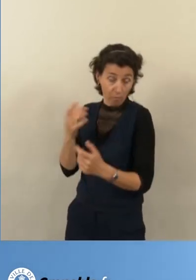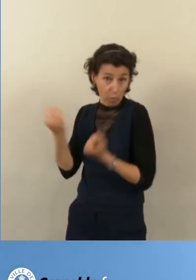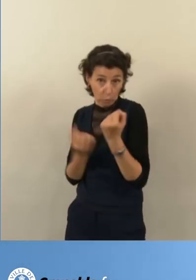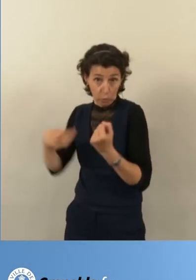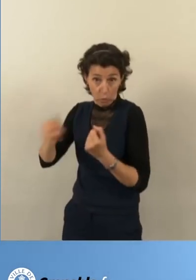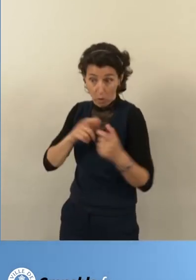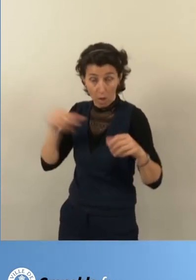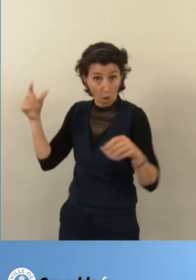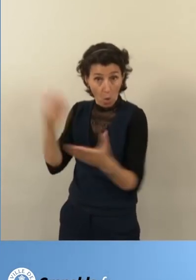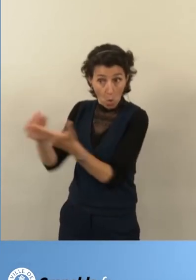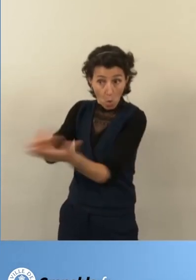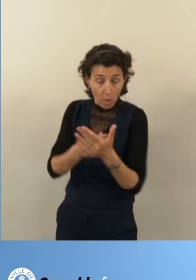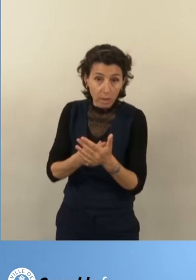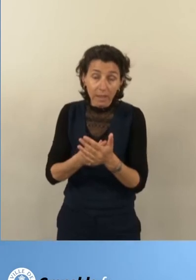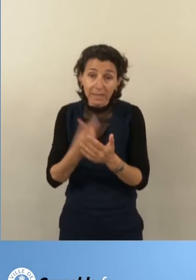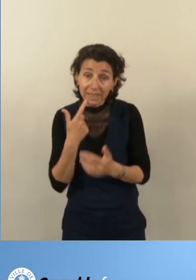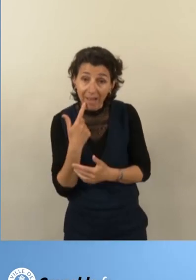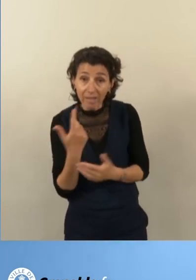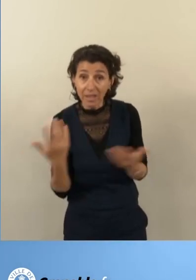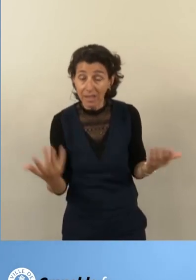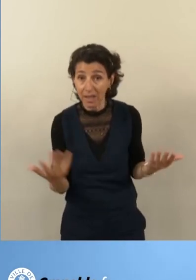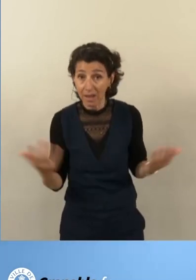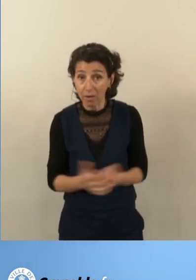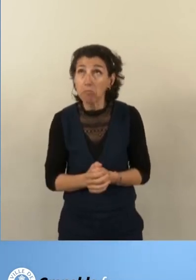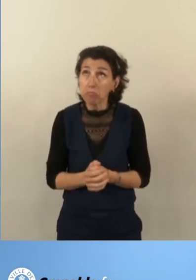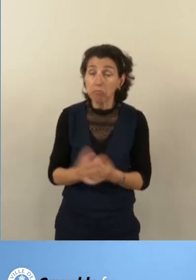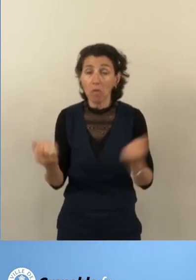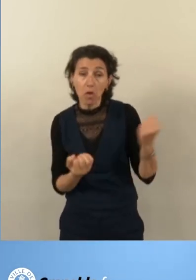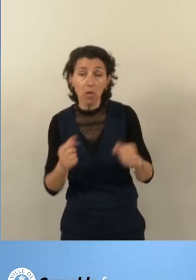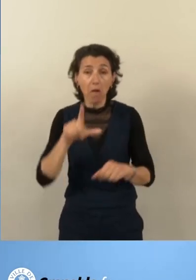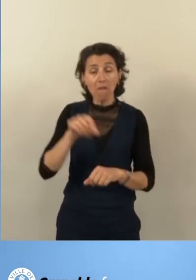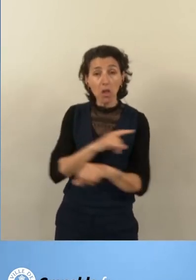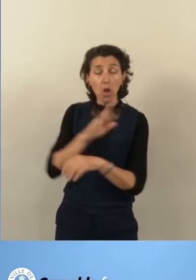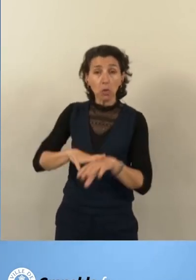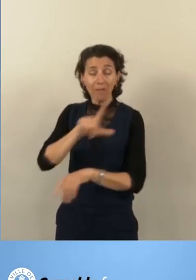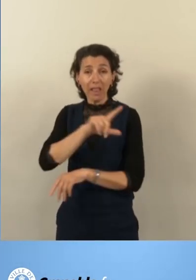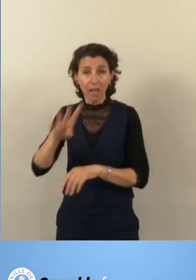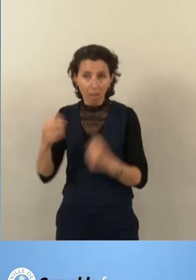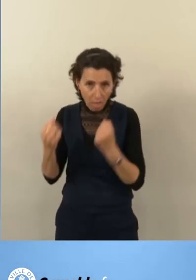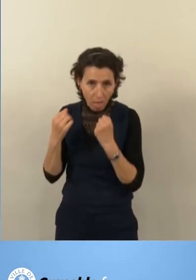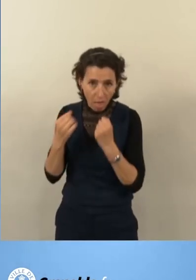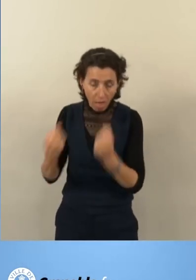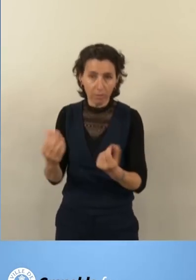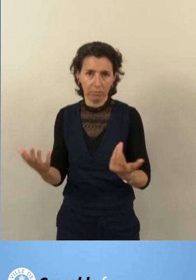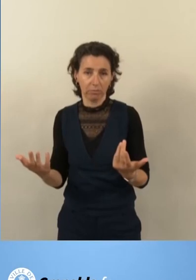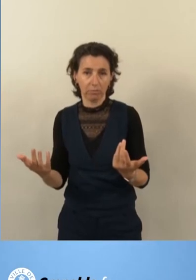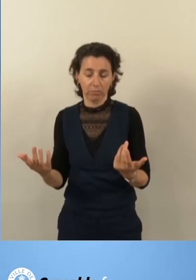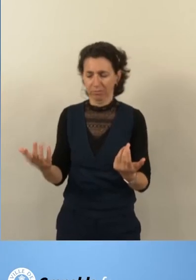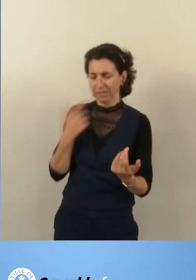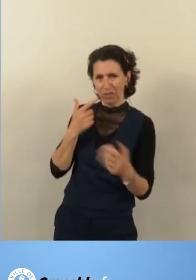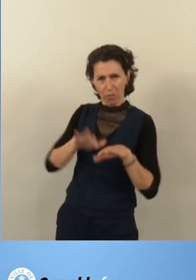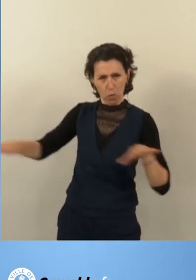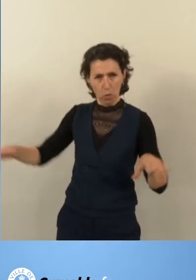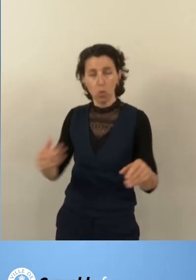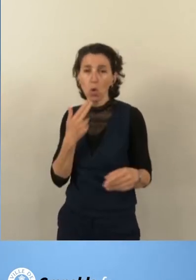ça veut dire que ces roule probablement aller 20h sur 24 ou je ne sais pas combien mais en tout cas c'est pas des véhicules qui sont peu